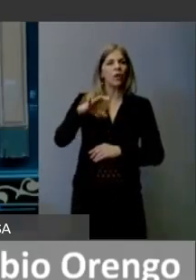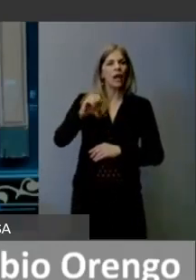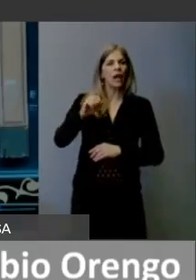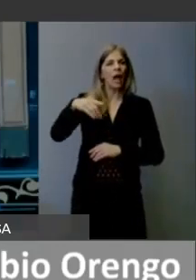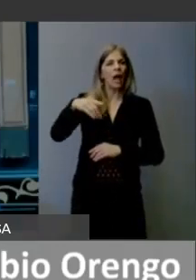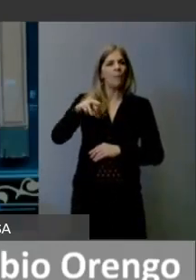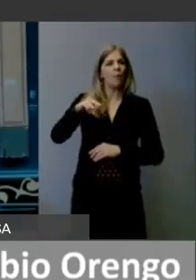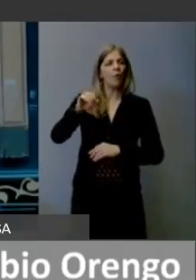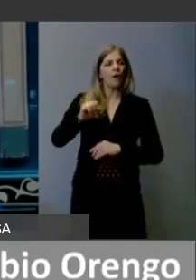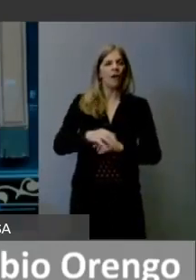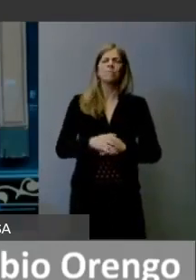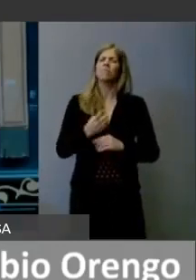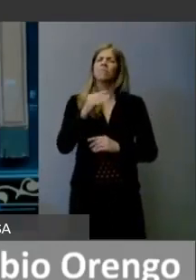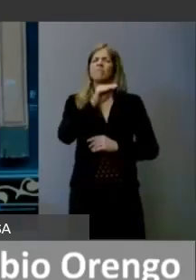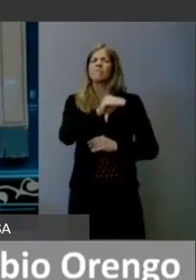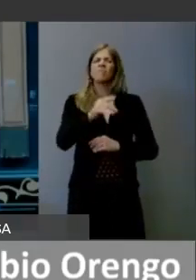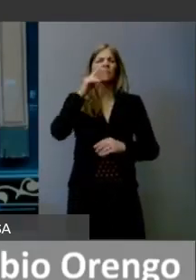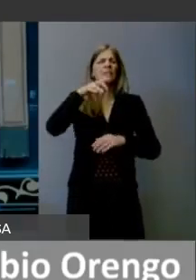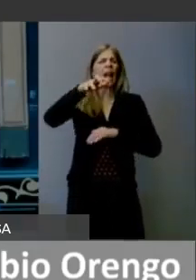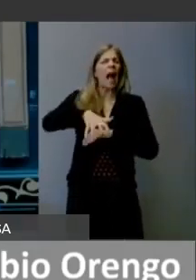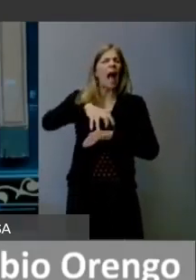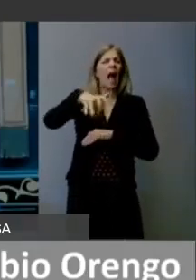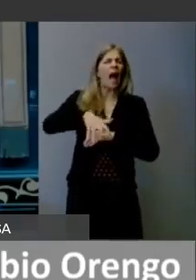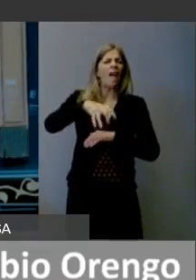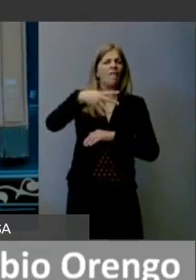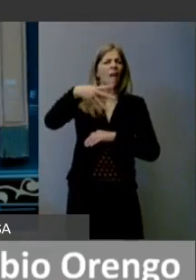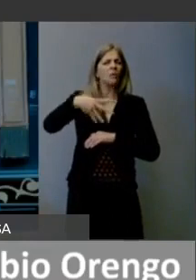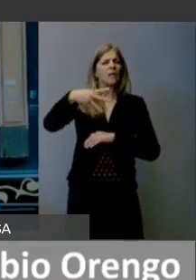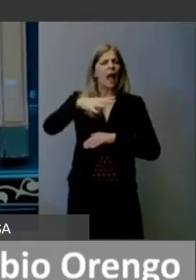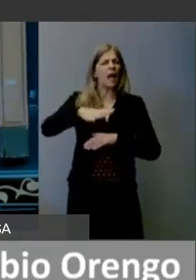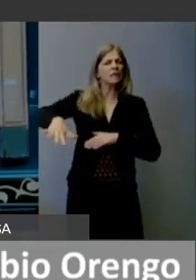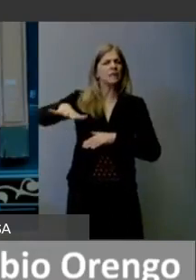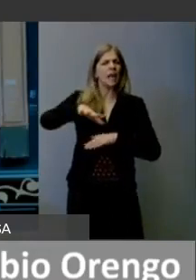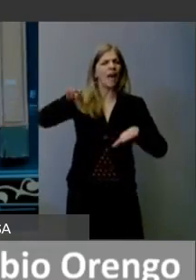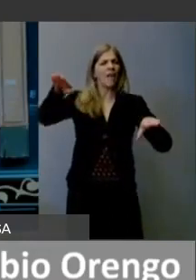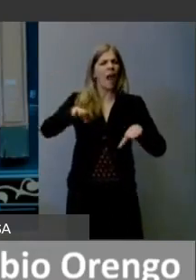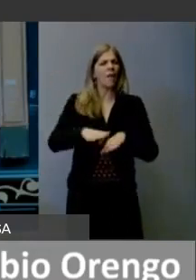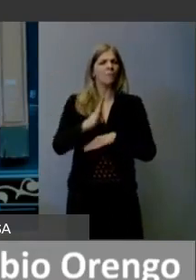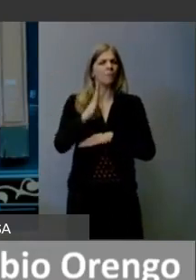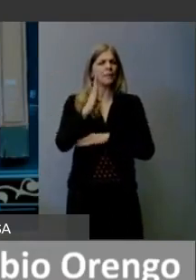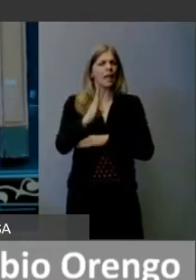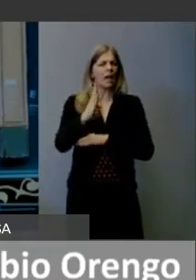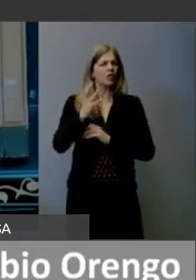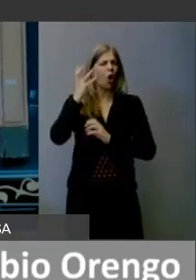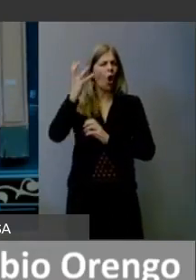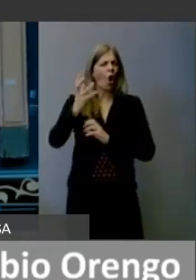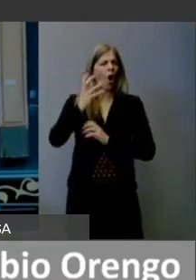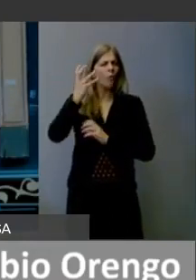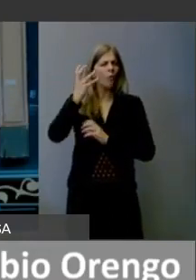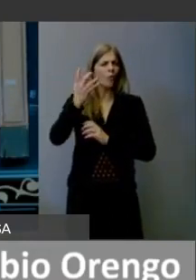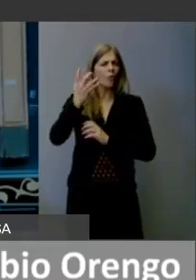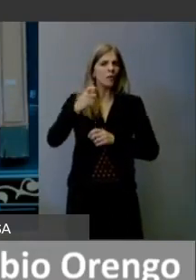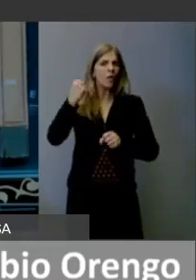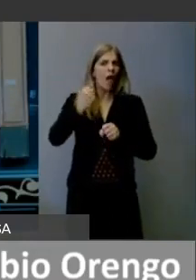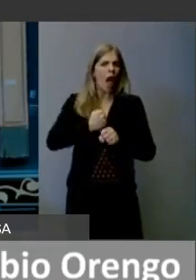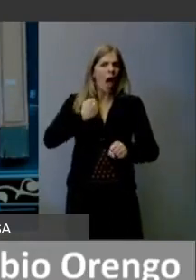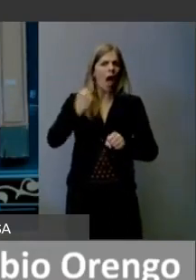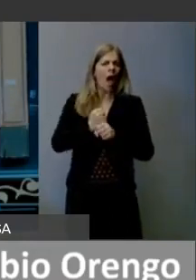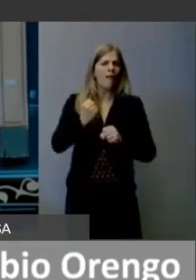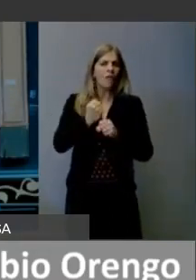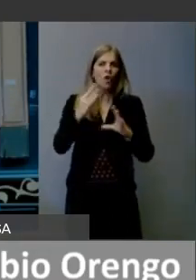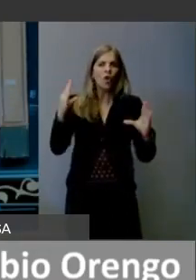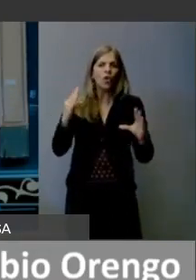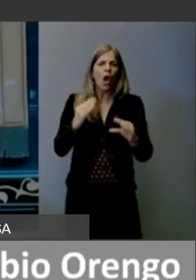le lavorazioni alla cava di Montanasco a Molassana Val Bisagno, durante tutte le ore notturne con il disagio di centinaia